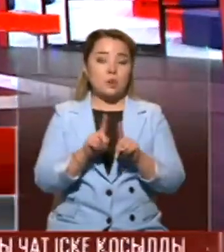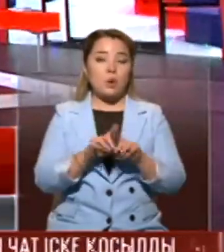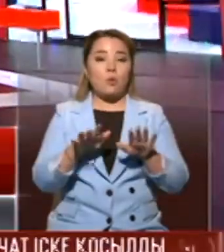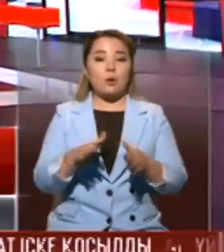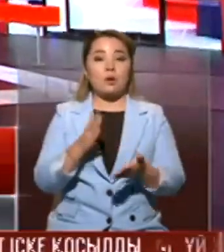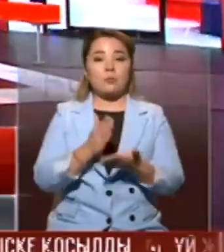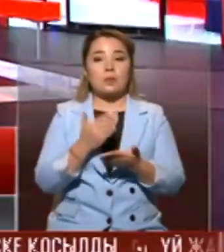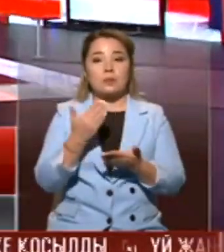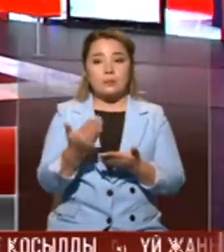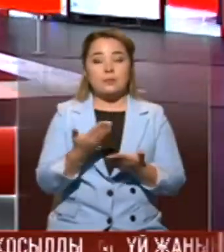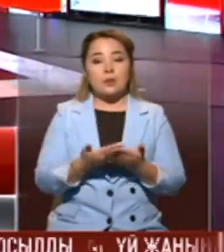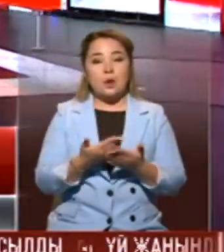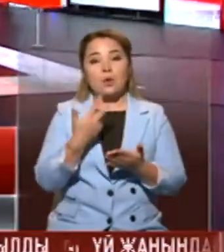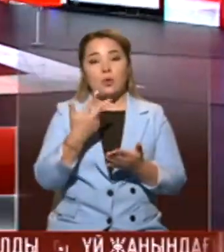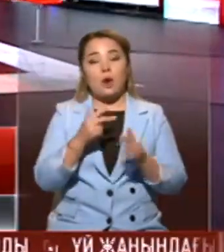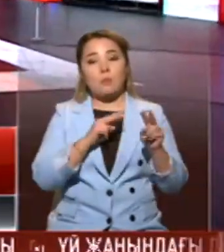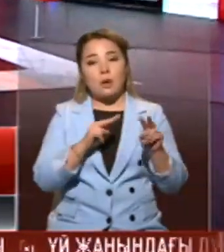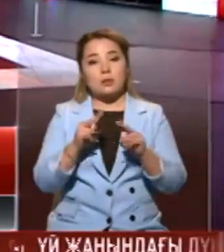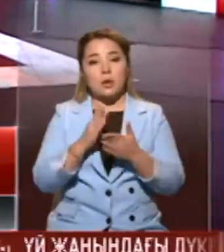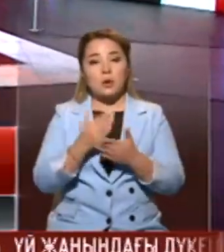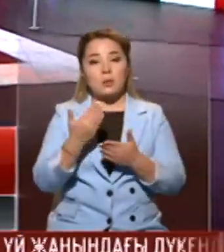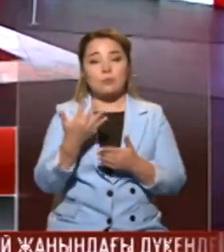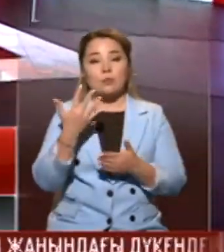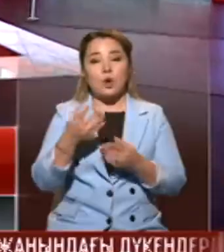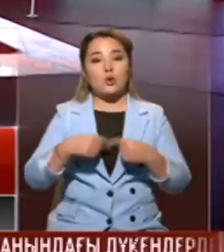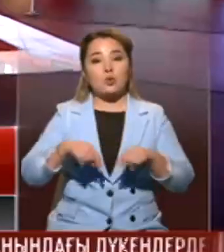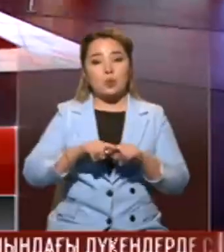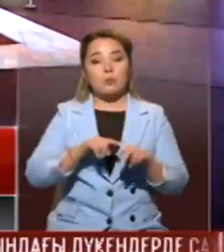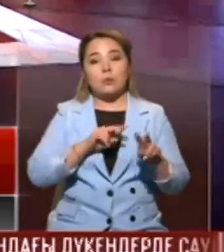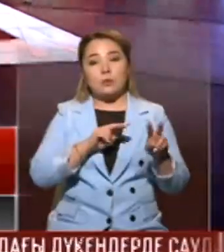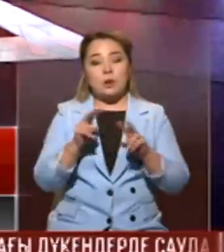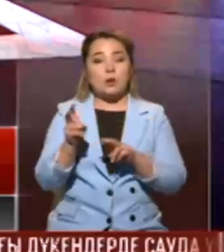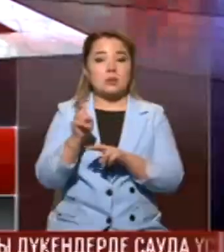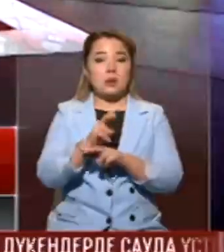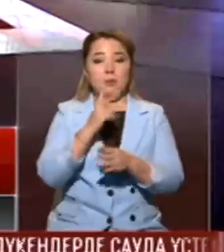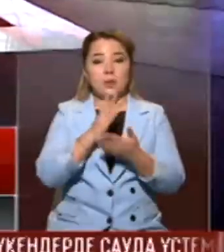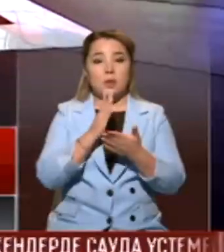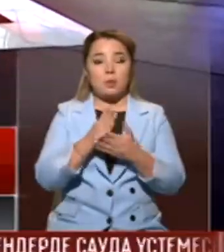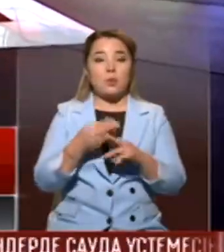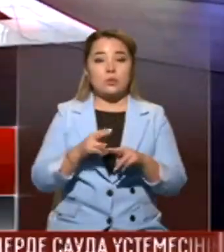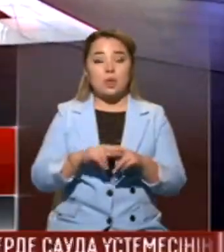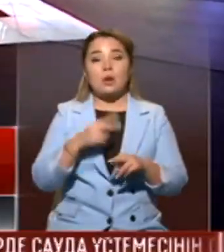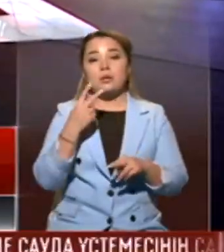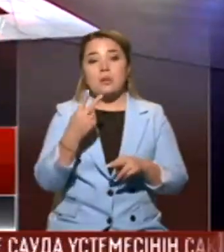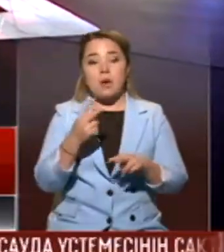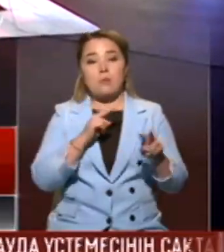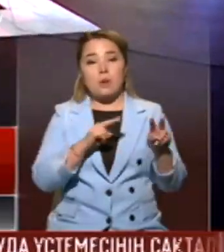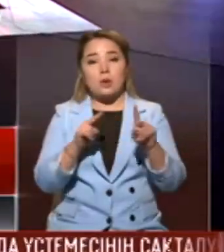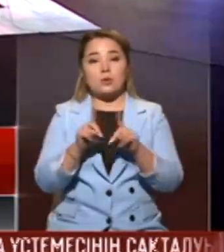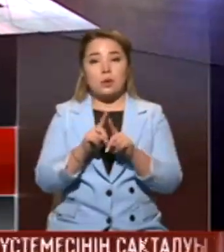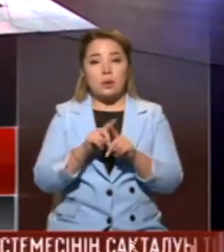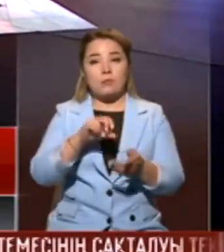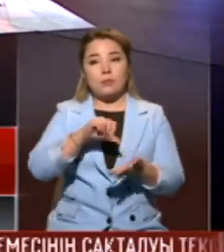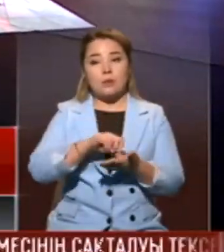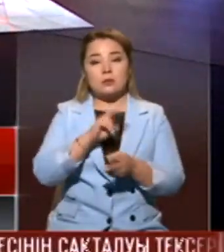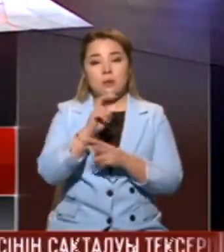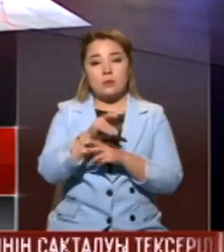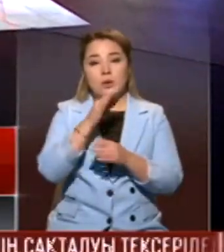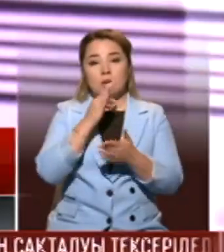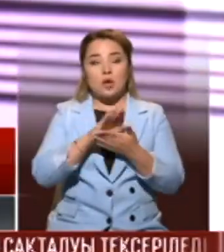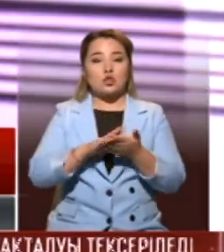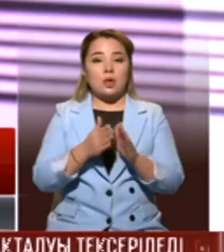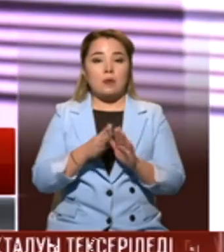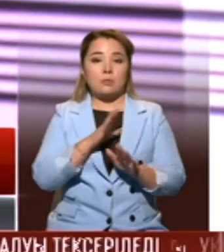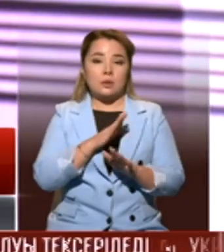орын бар. Мысалы үш бақылаушы болады, бірақ ол жерге бес ұйымның адамы барып тұруы мүмкін де. Мысалы сонымен екі бақылаушы, мысалы байқаушы кіре алмаған. Ондай жағдайлар